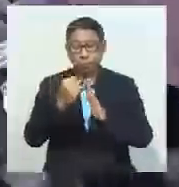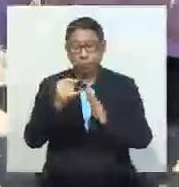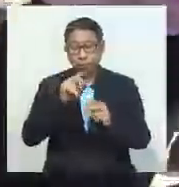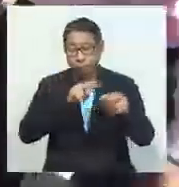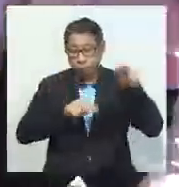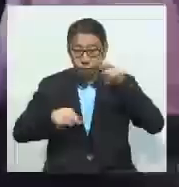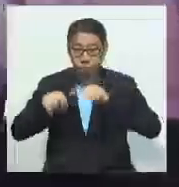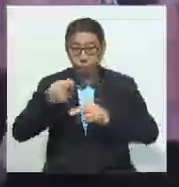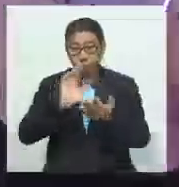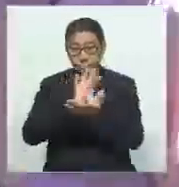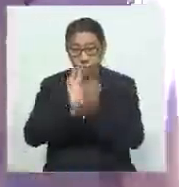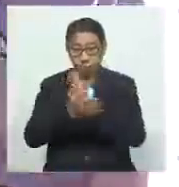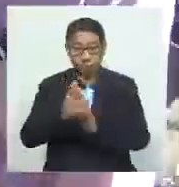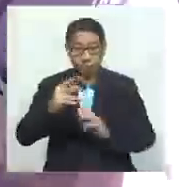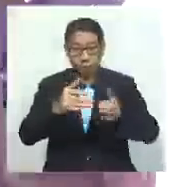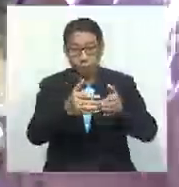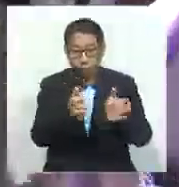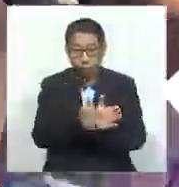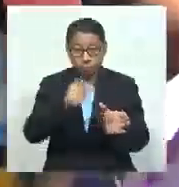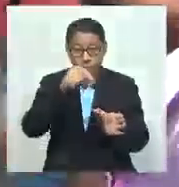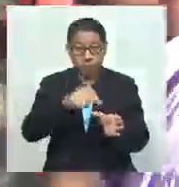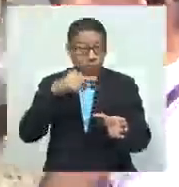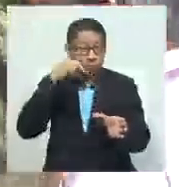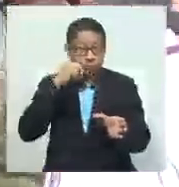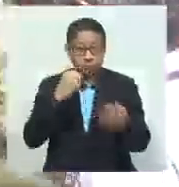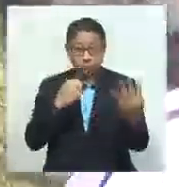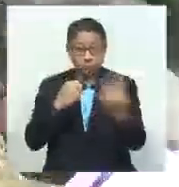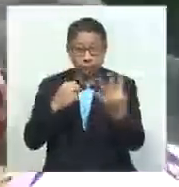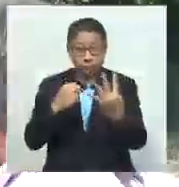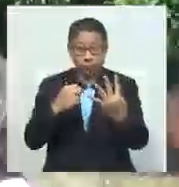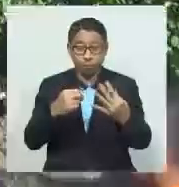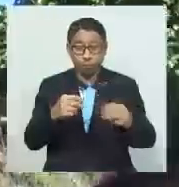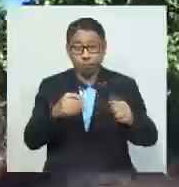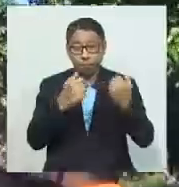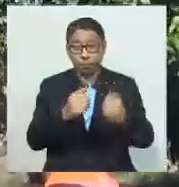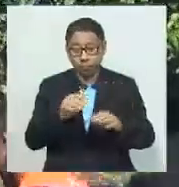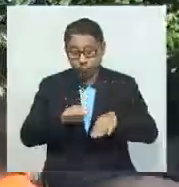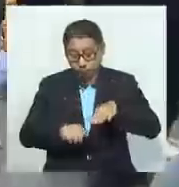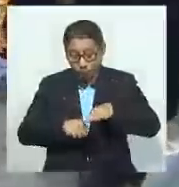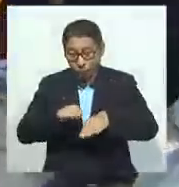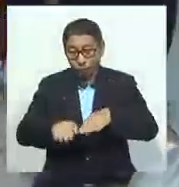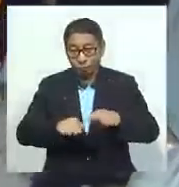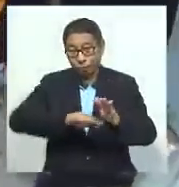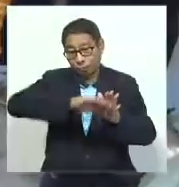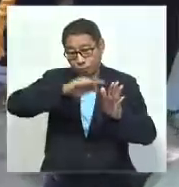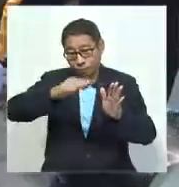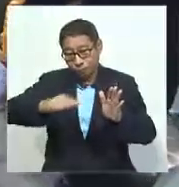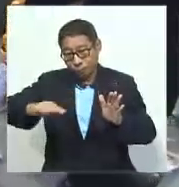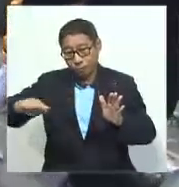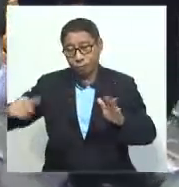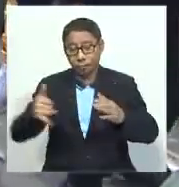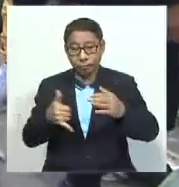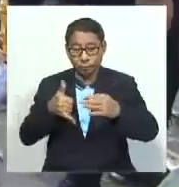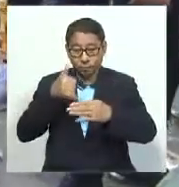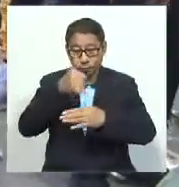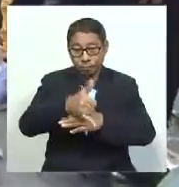ปรุงและพัฒนาพื้นที่แหล่งน้ำศักดิ์สิทธิ์ทั้ง 4แหล่งในอำเภอปะนาเระซึ่งต้องเดินเท้าเข้าไปที่เชิงภูเขาผ่าน